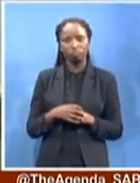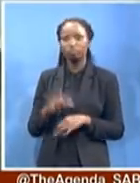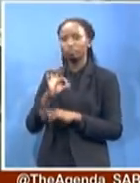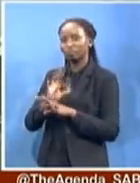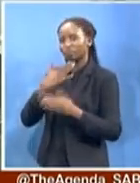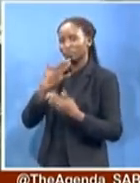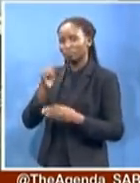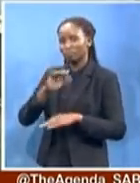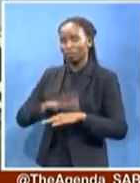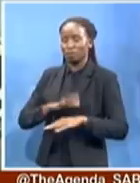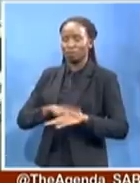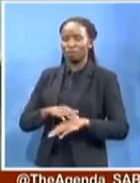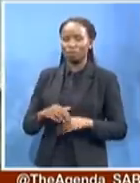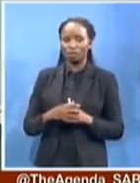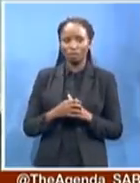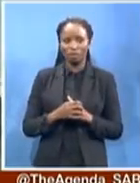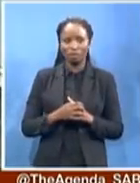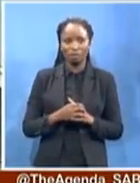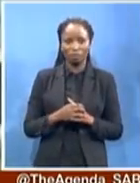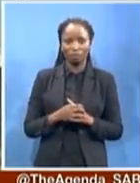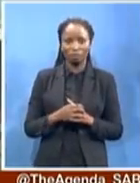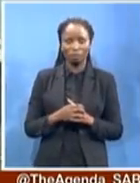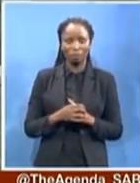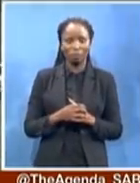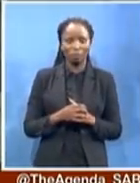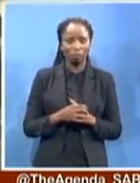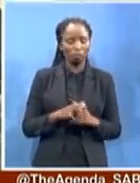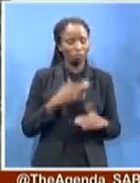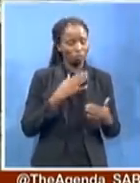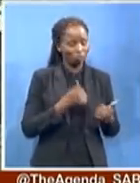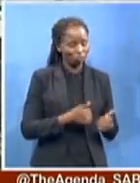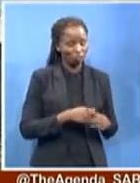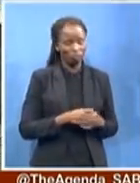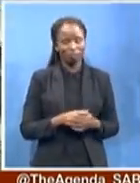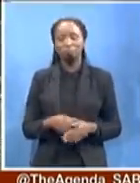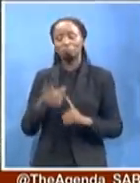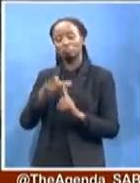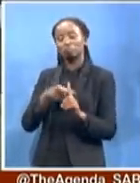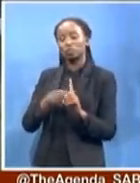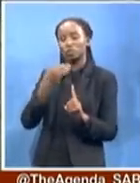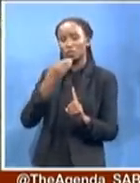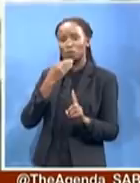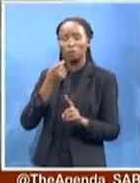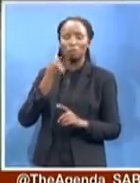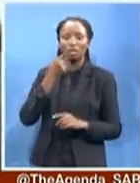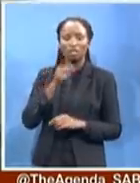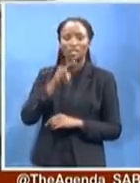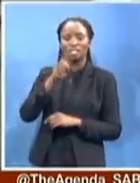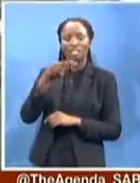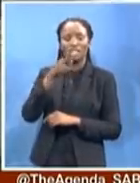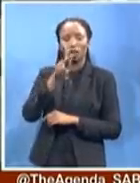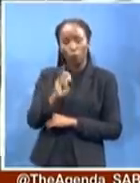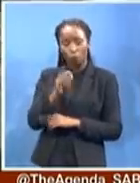pho lokugcina. Alright, that's Mr. Mgilija Nhleko. He needs no introduction. In fact, induna